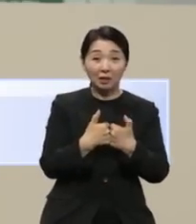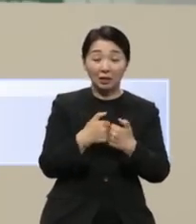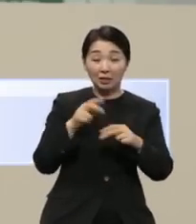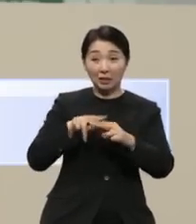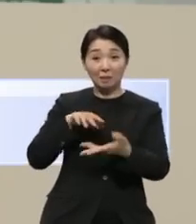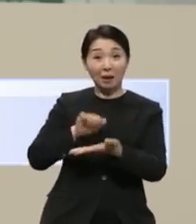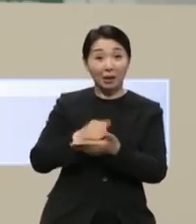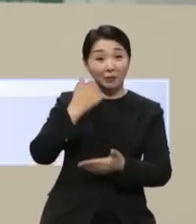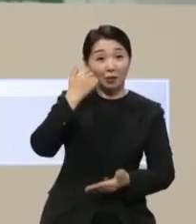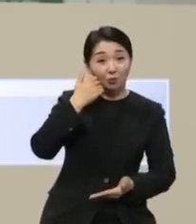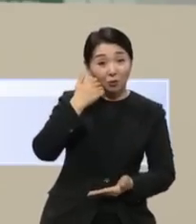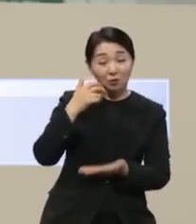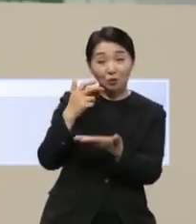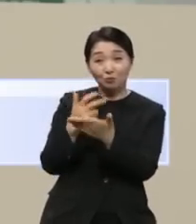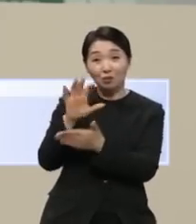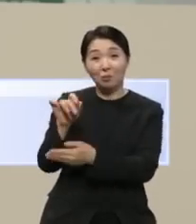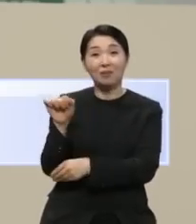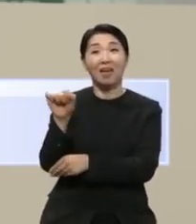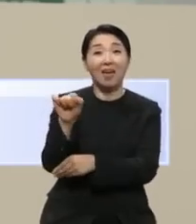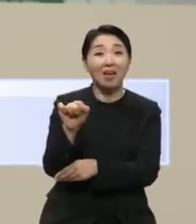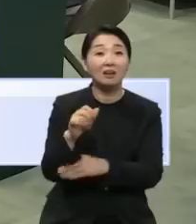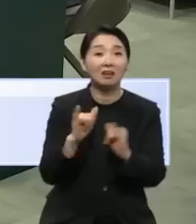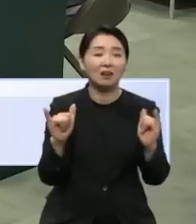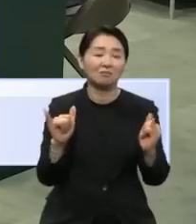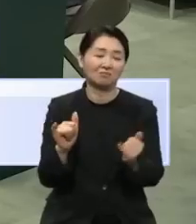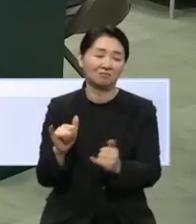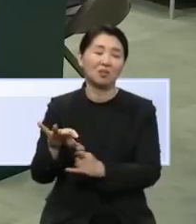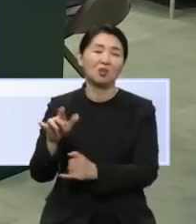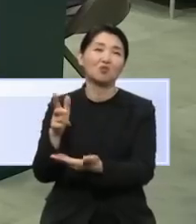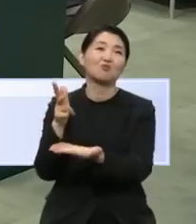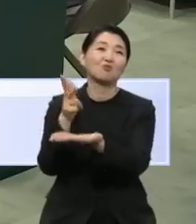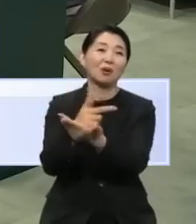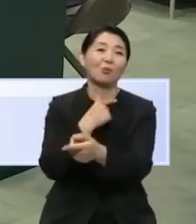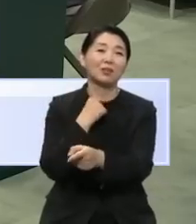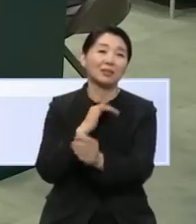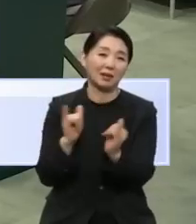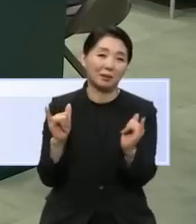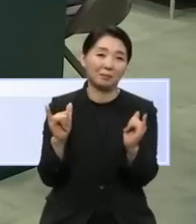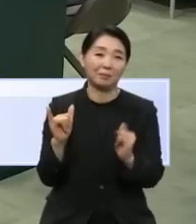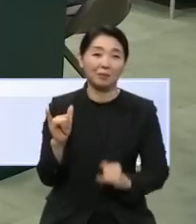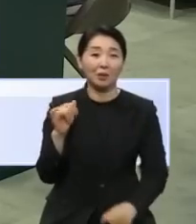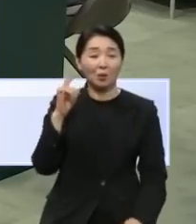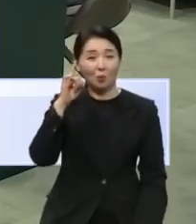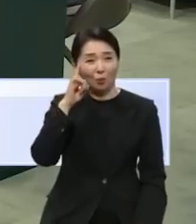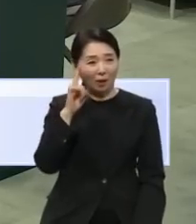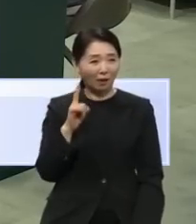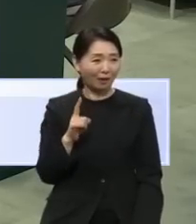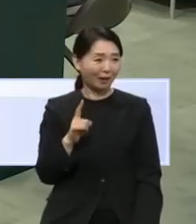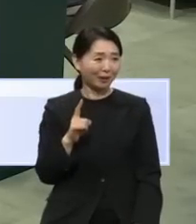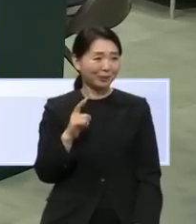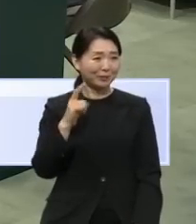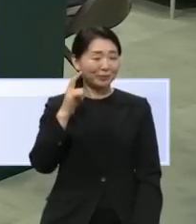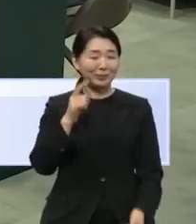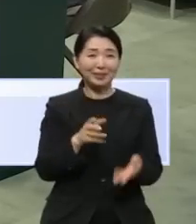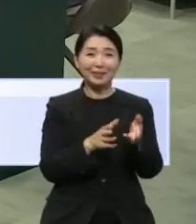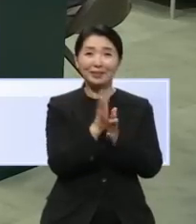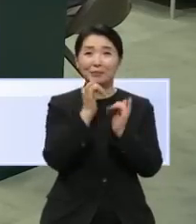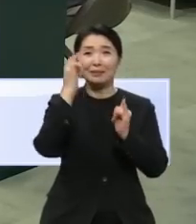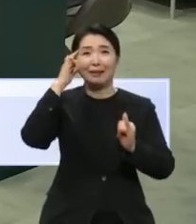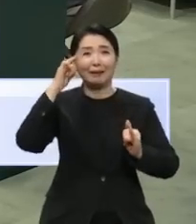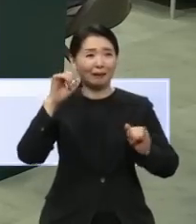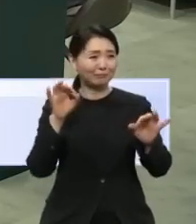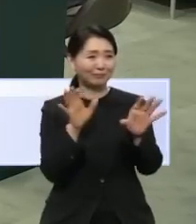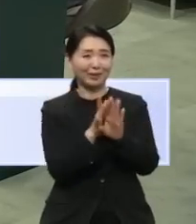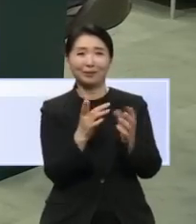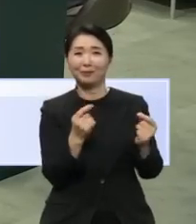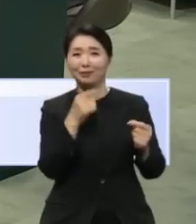아니면 주차를 주차를 하려던 사람이었는데 일단 저런게 약간 시민의식 실종된 대표적인 사례잖아요